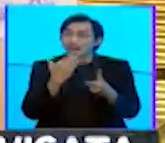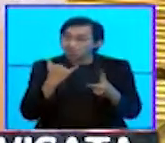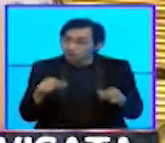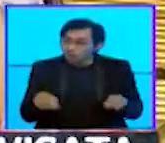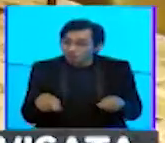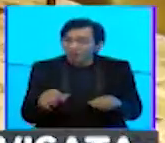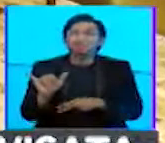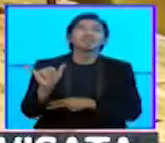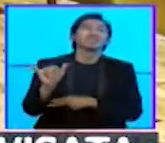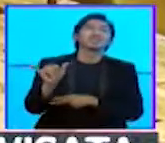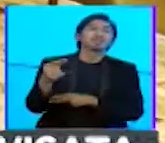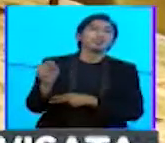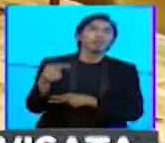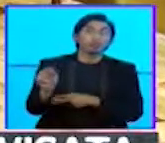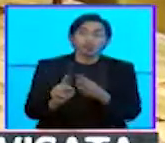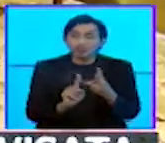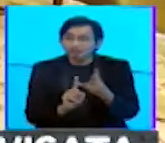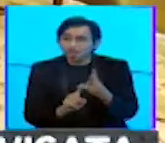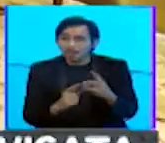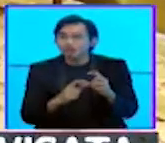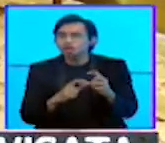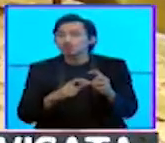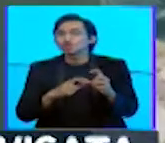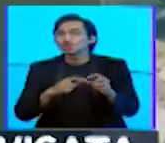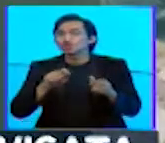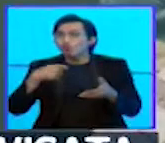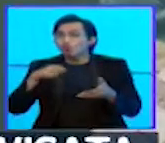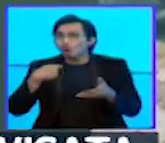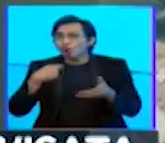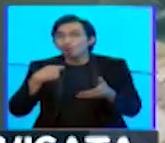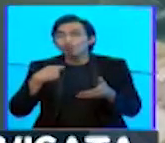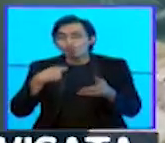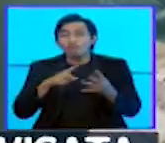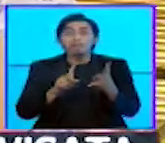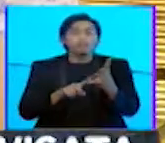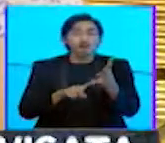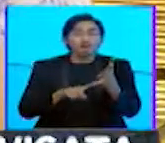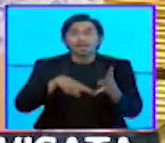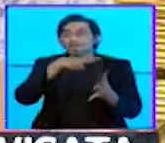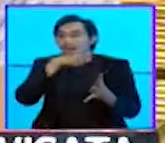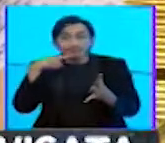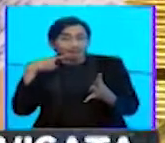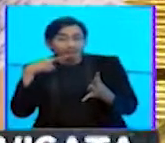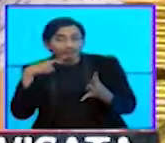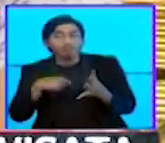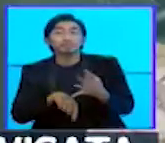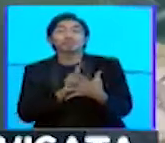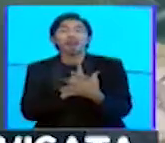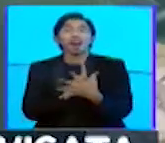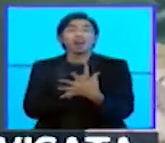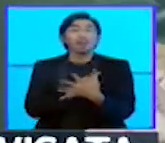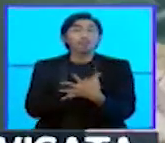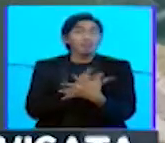Goreng. Ketiga sate. Apa? Sate. Soto. Soto, betul. Keempat? Sate. Sate. Kelima? Satu lagi apa ya? Yang sayur-sayuran